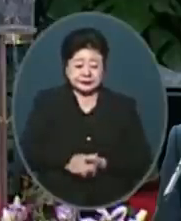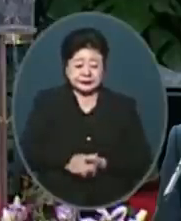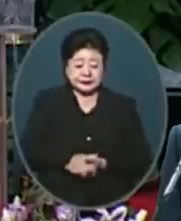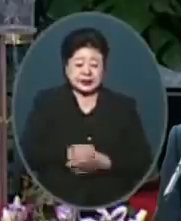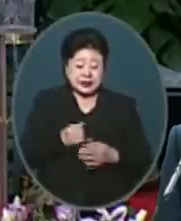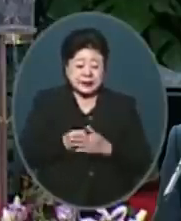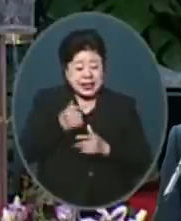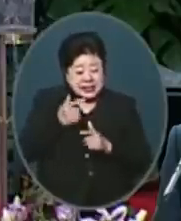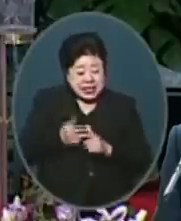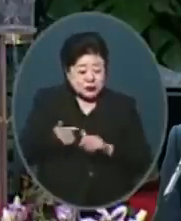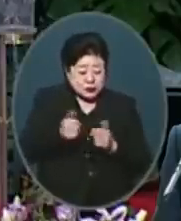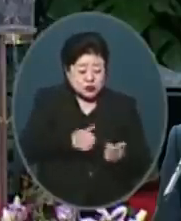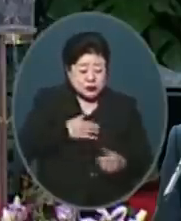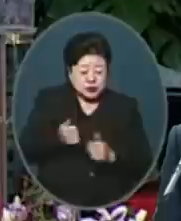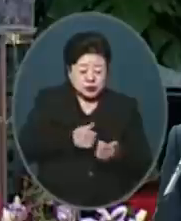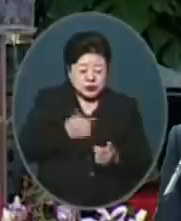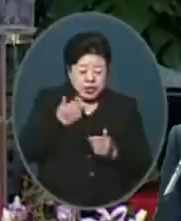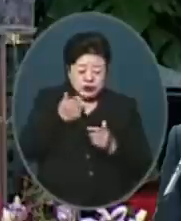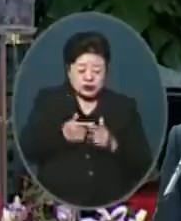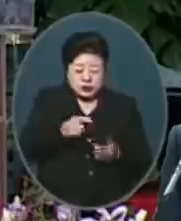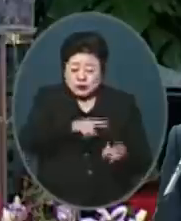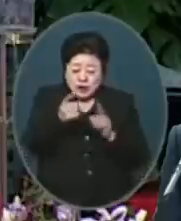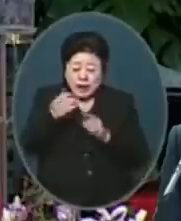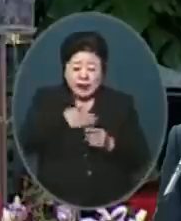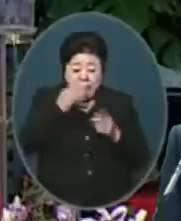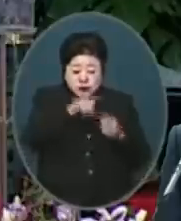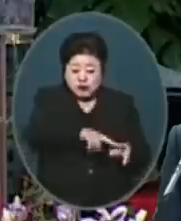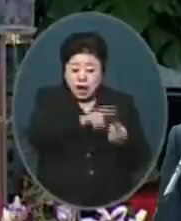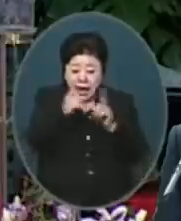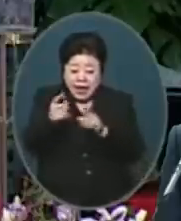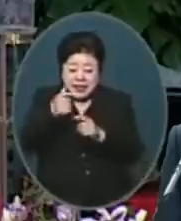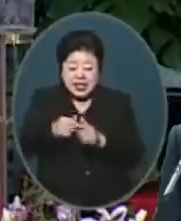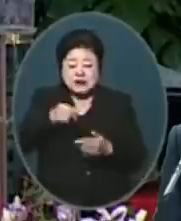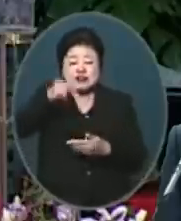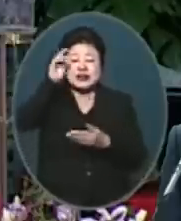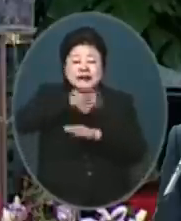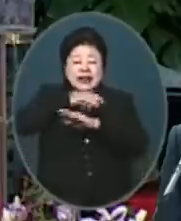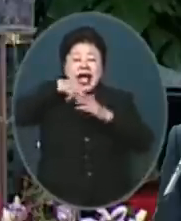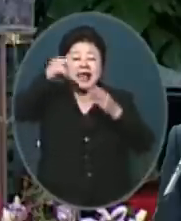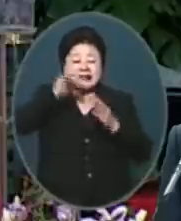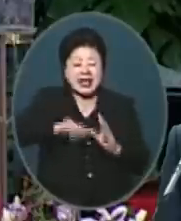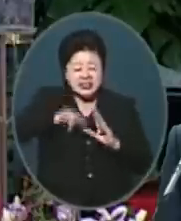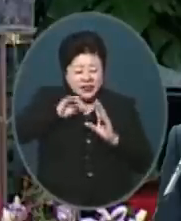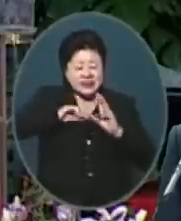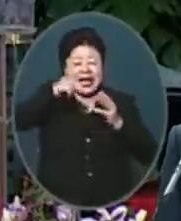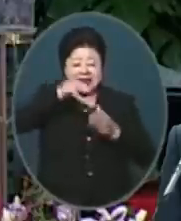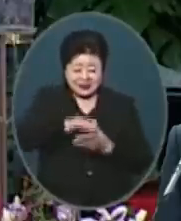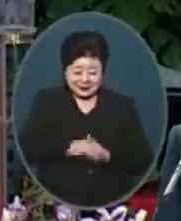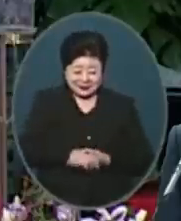그렇기 때문에 예수 죽음 내 죽음 예수 부활 내 부활 예수 천당 내 천당